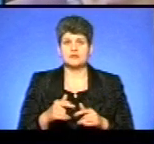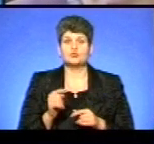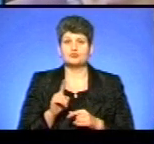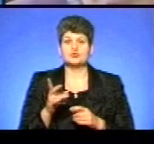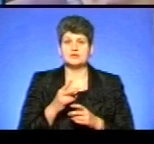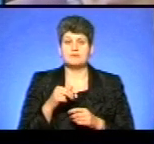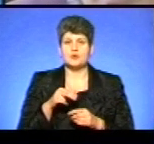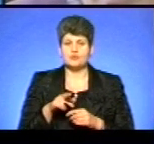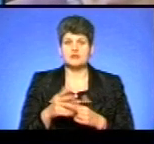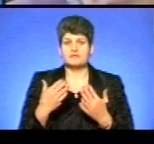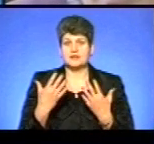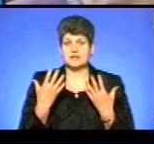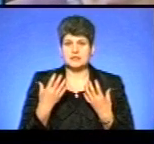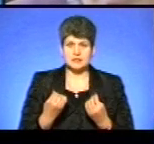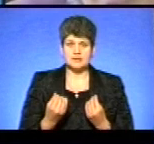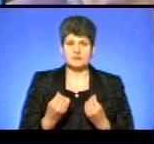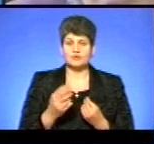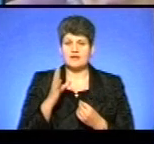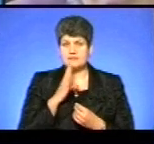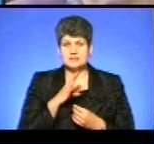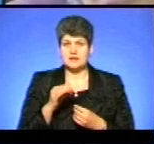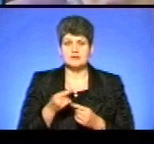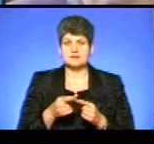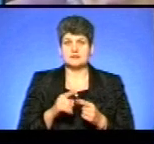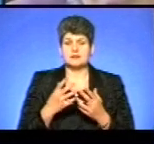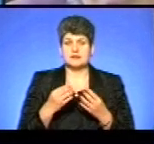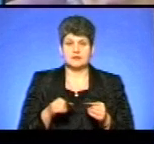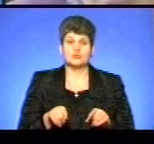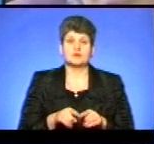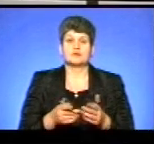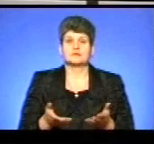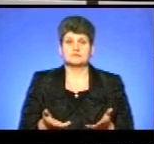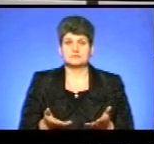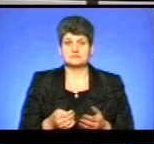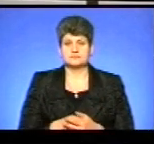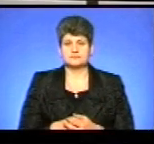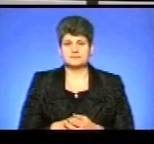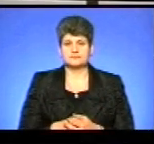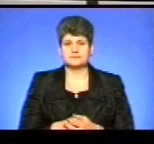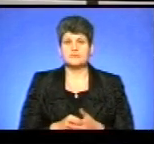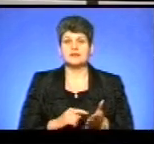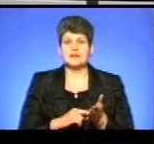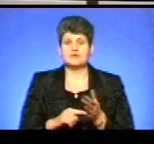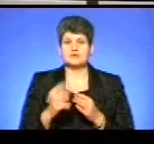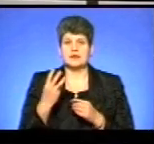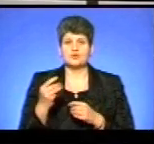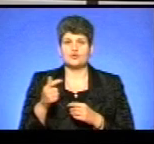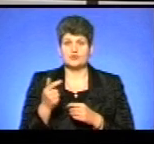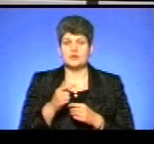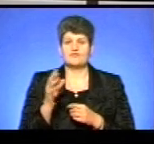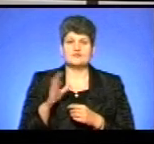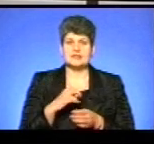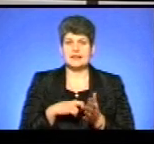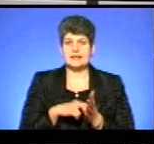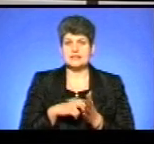треба ходити і в вихідні, бо не встигаю за той день. І так. Зазначу, 3 грудня усі